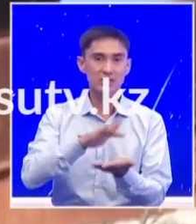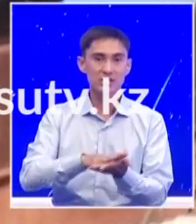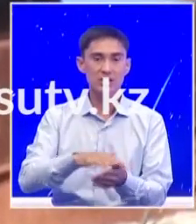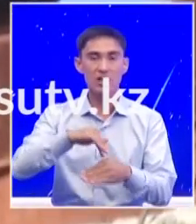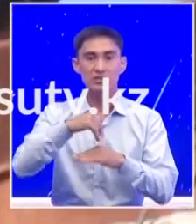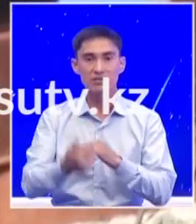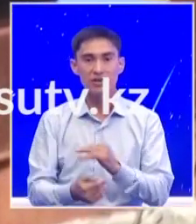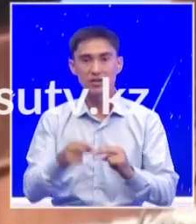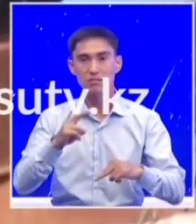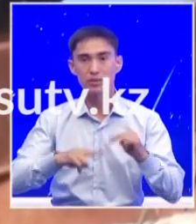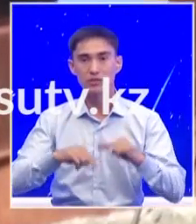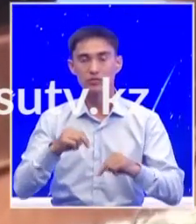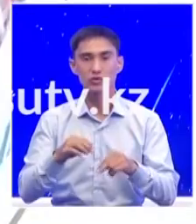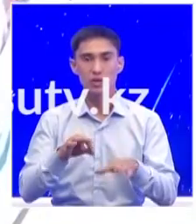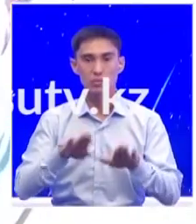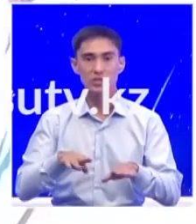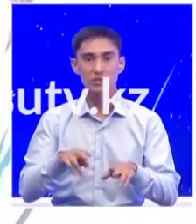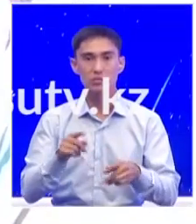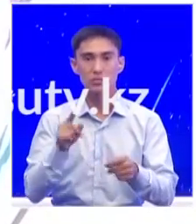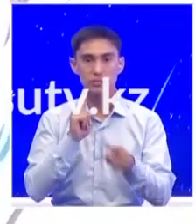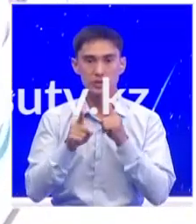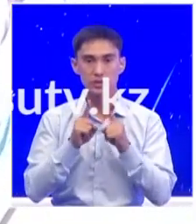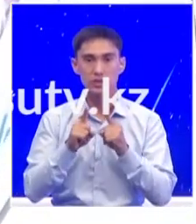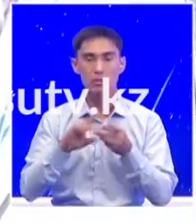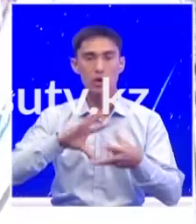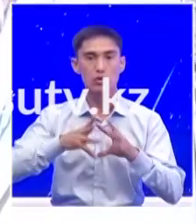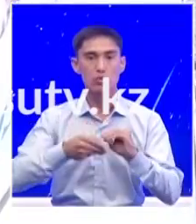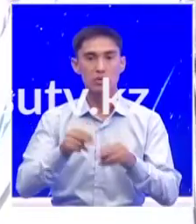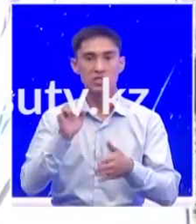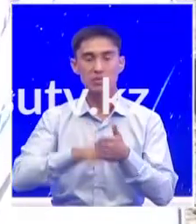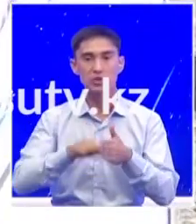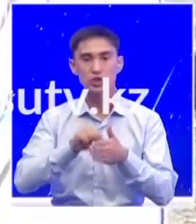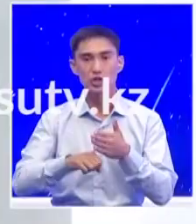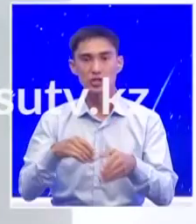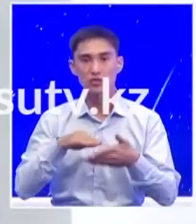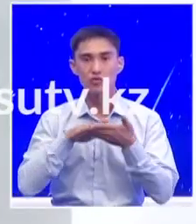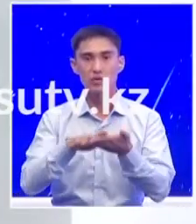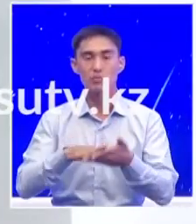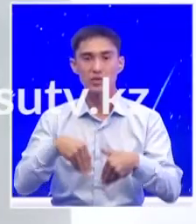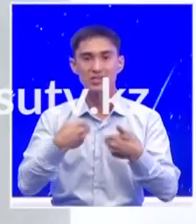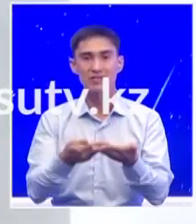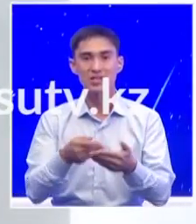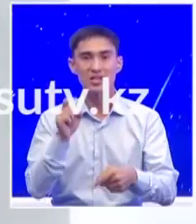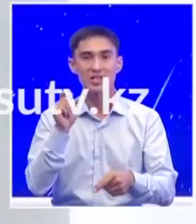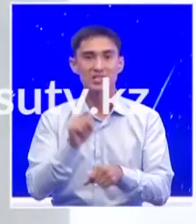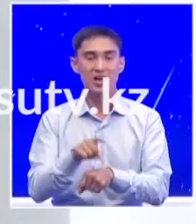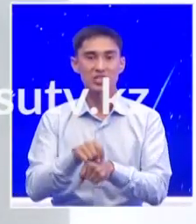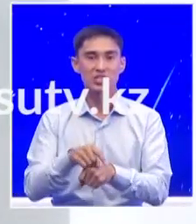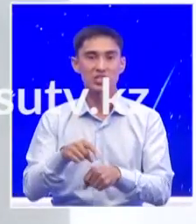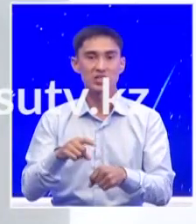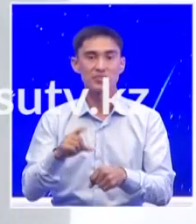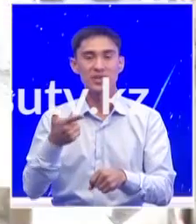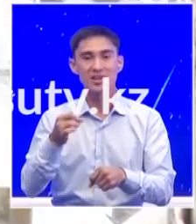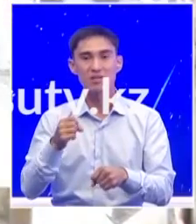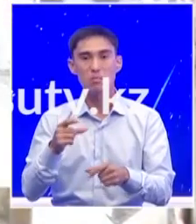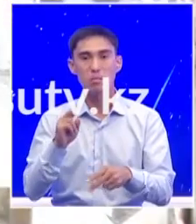производства. На месте был проведен технический совет. По итогу были даны замечания с уведомлением представителей заказчика и генерального